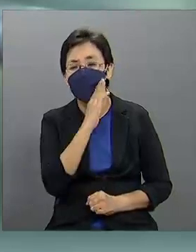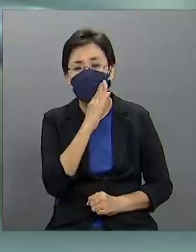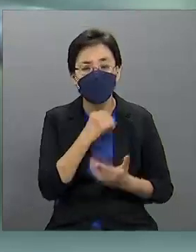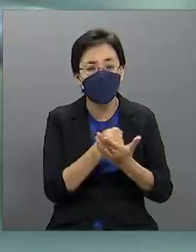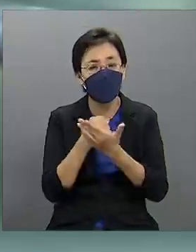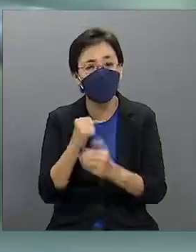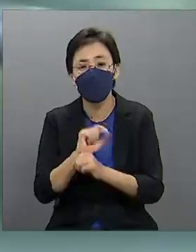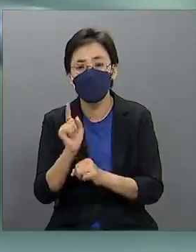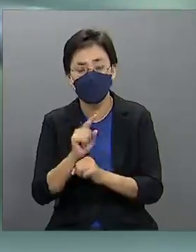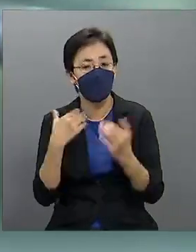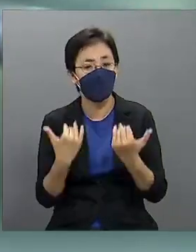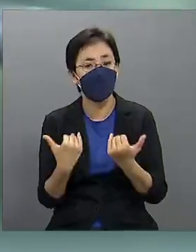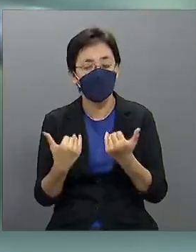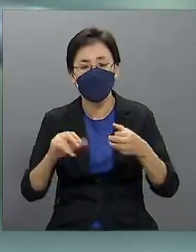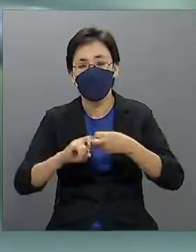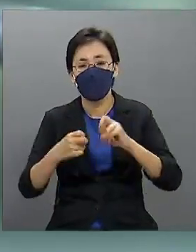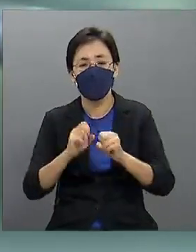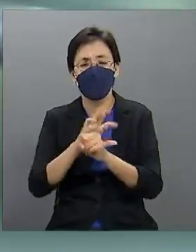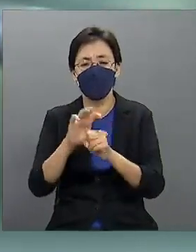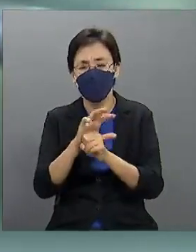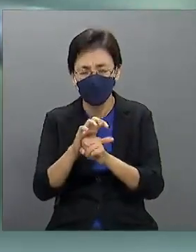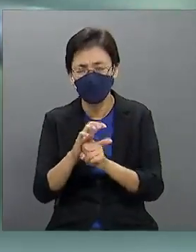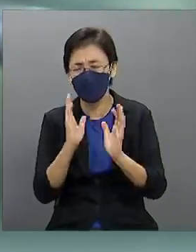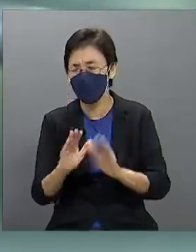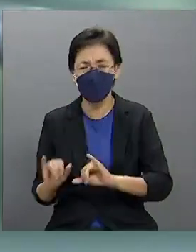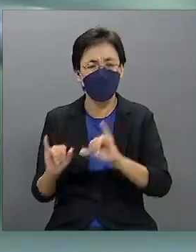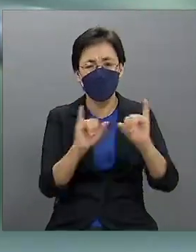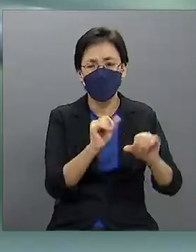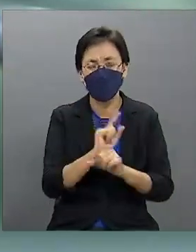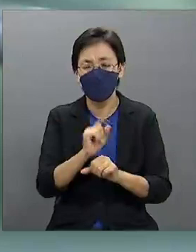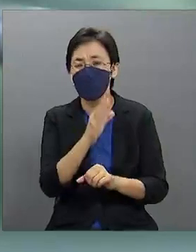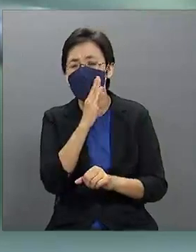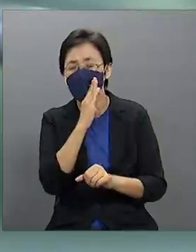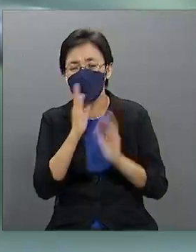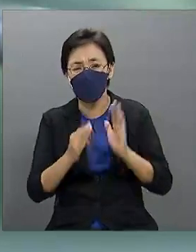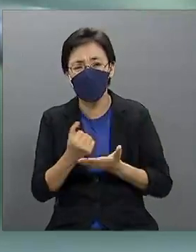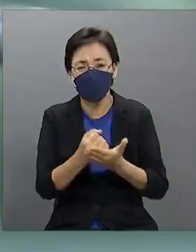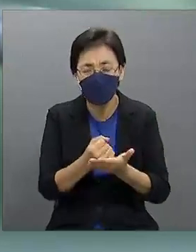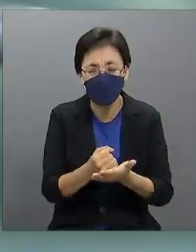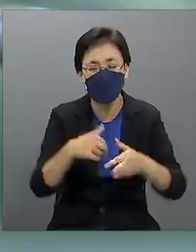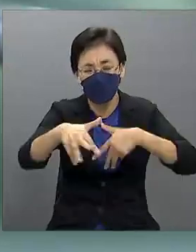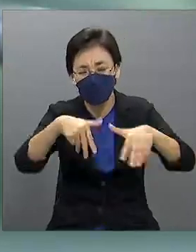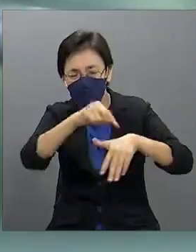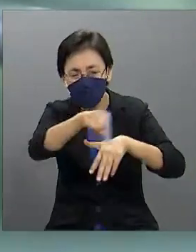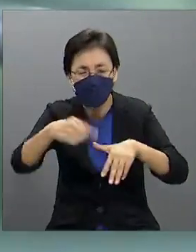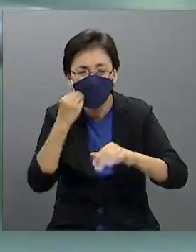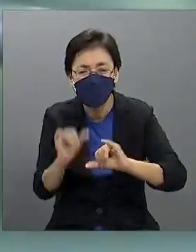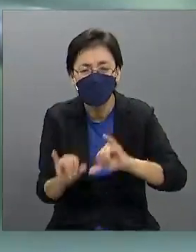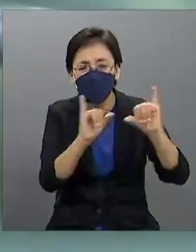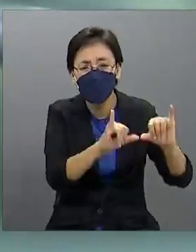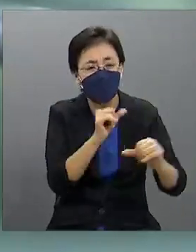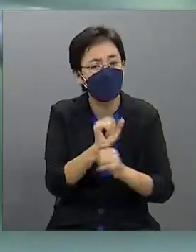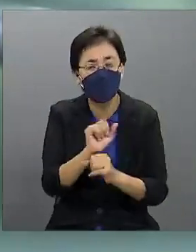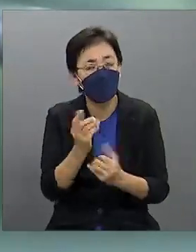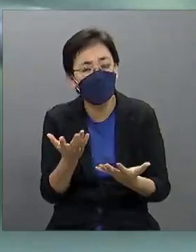ี้มเปสถานการณโ recoll Scient Gaardมีค่อัจจะล่าระทบายหรอ